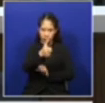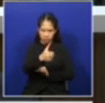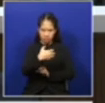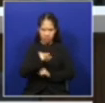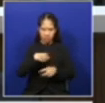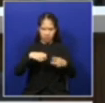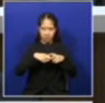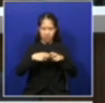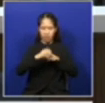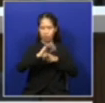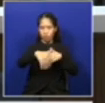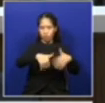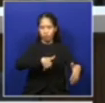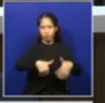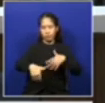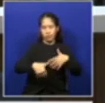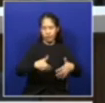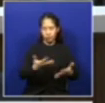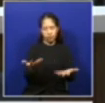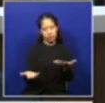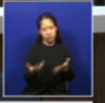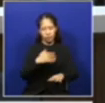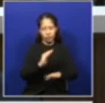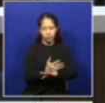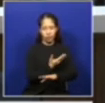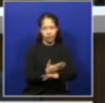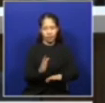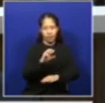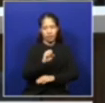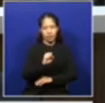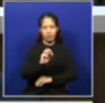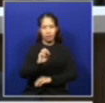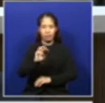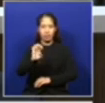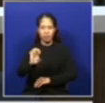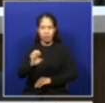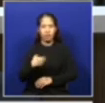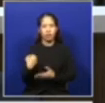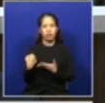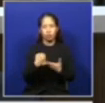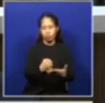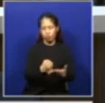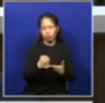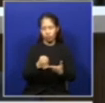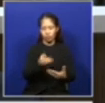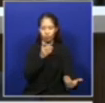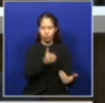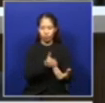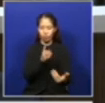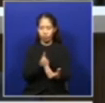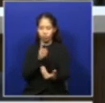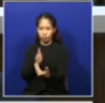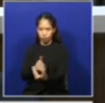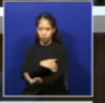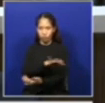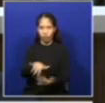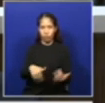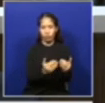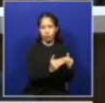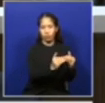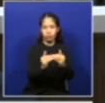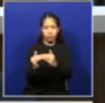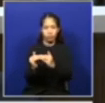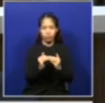พี่น้องประชาชนและภาคธุรกิจ SME นั้นได้รับการเยียวยาอย่างทั่วถึงและอย่างเป็นธรรมที่สุดครับกรา